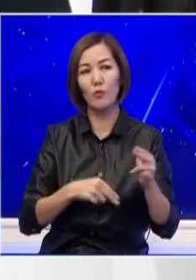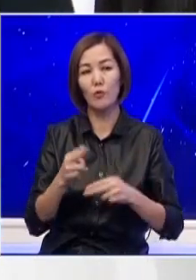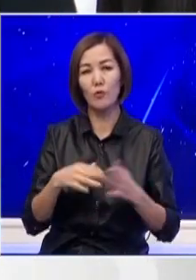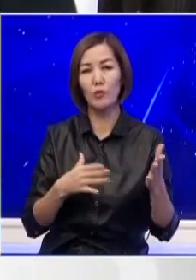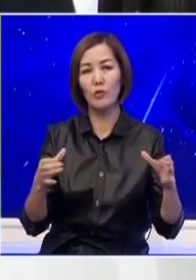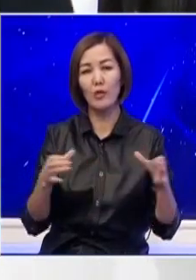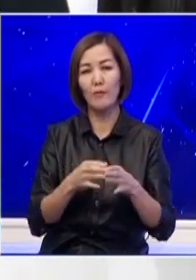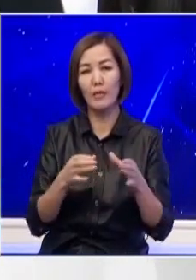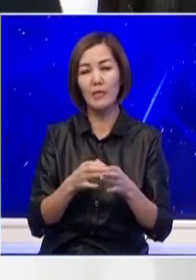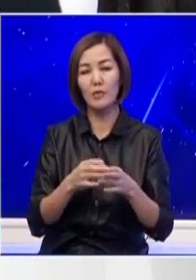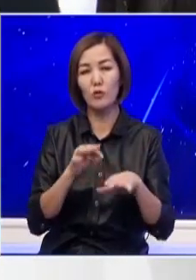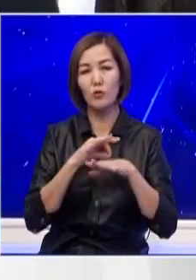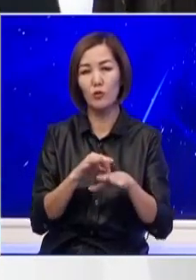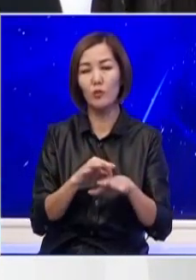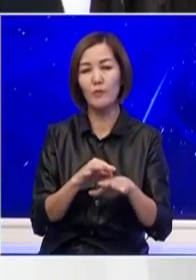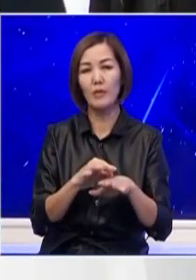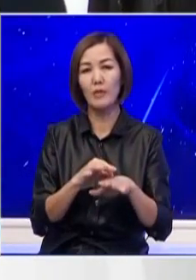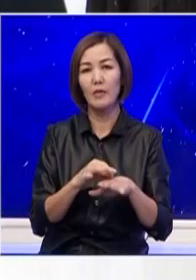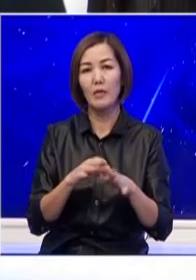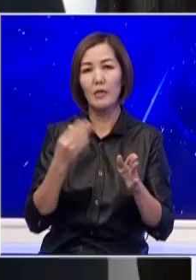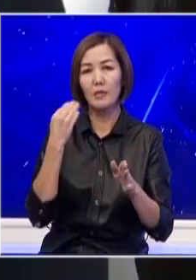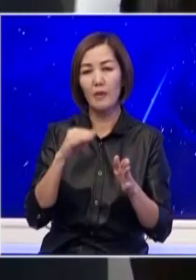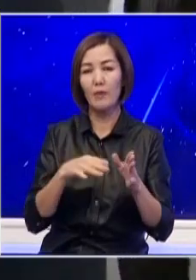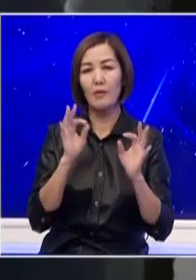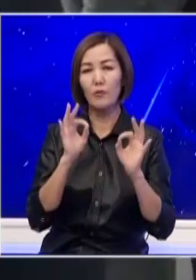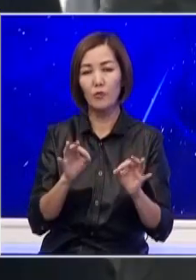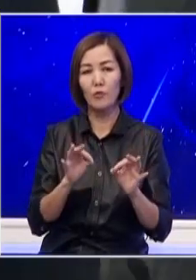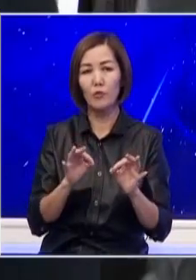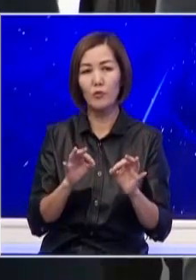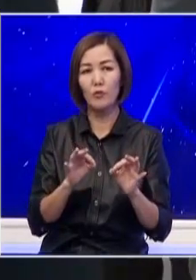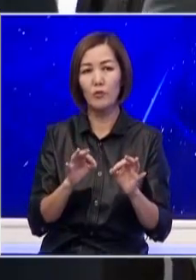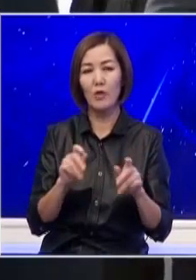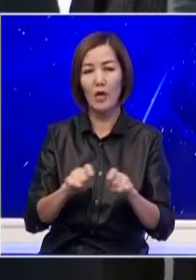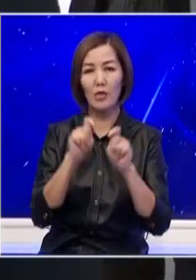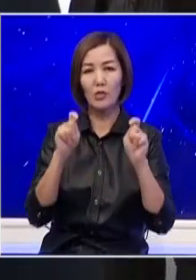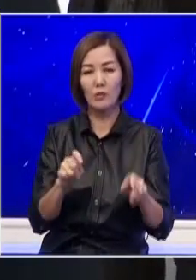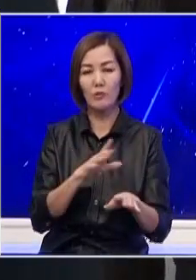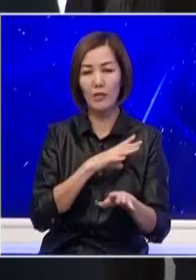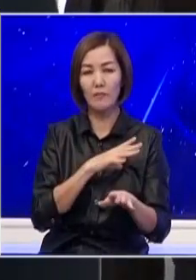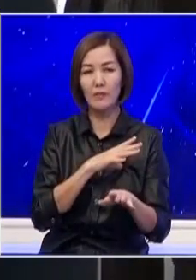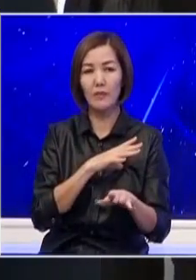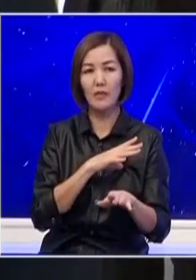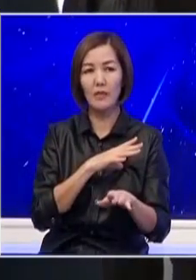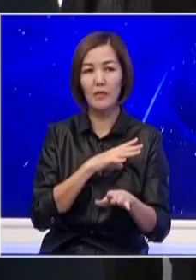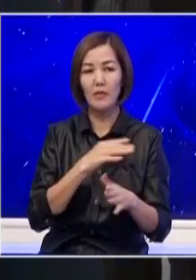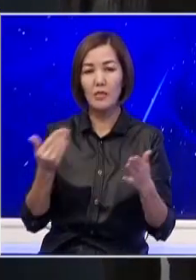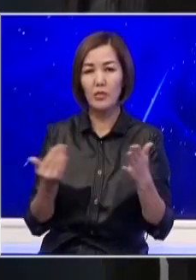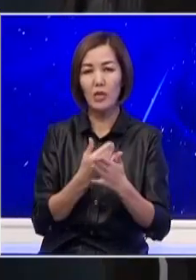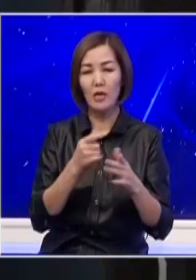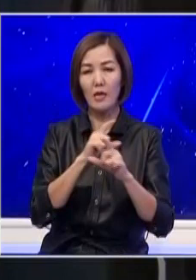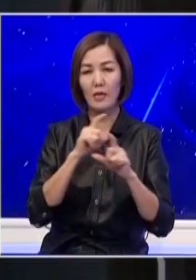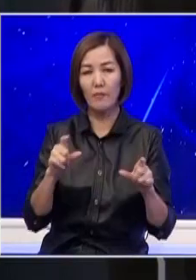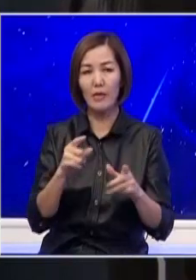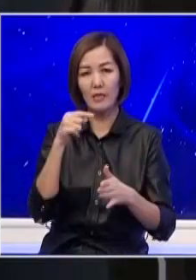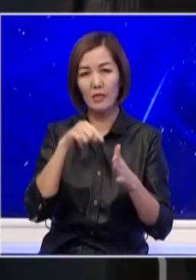компания құрылыс жұмыстарын жүргізді, сапалы, бәрі дұрыс. Енді қазір жақсы жаңа ғимарат, енді жаңа